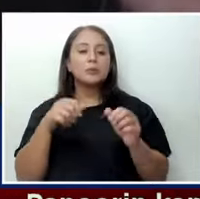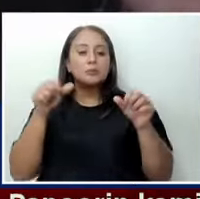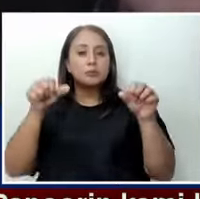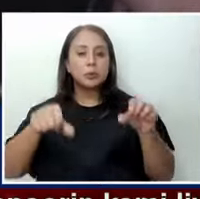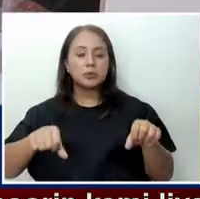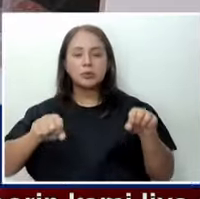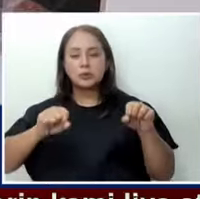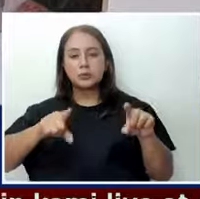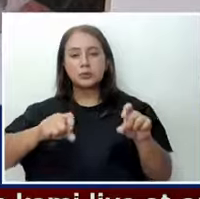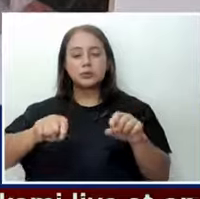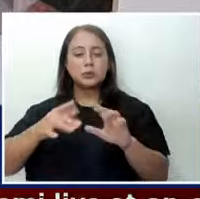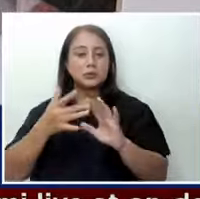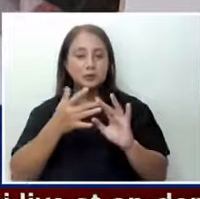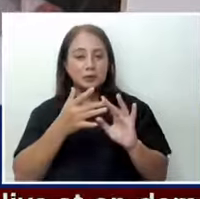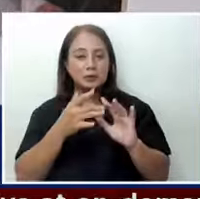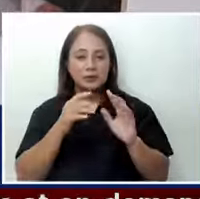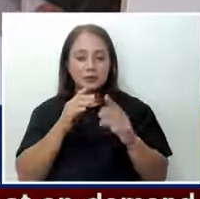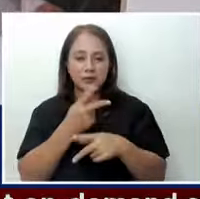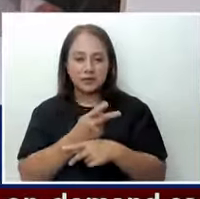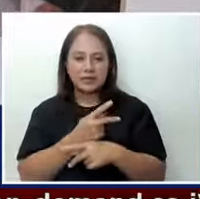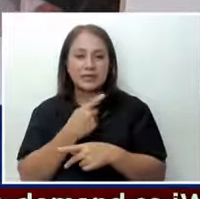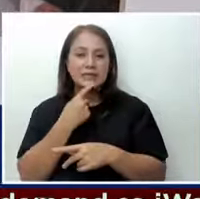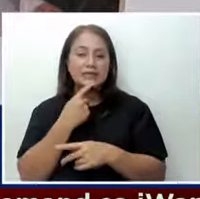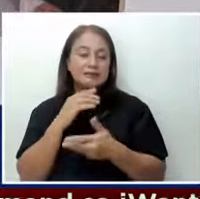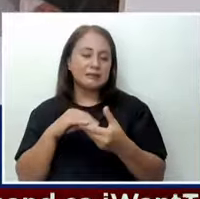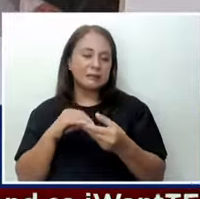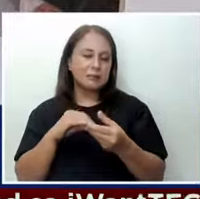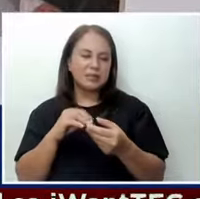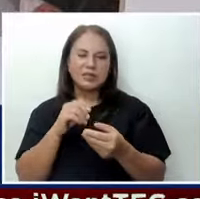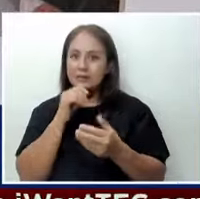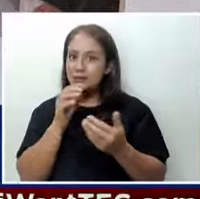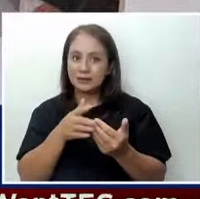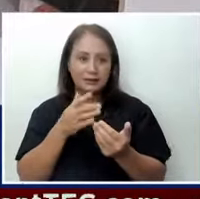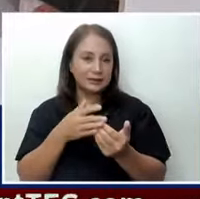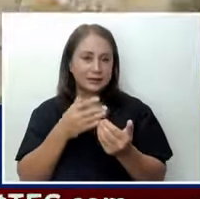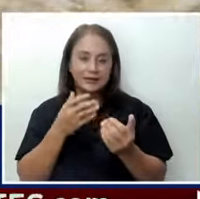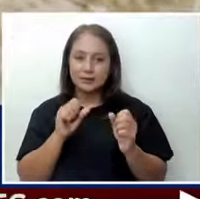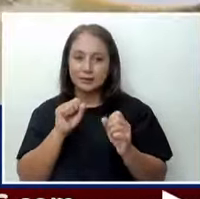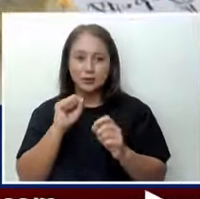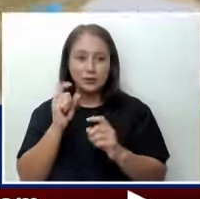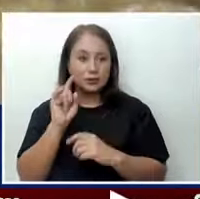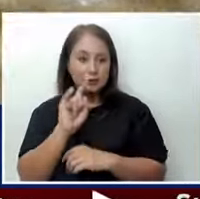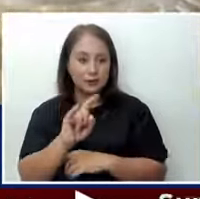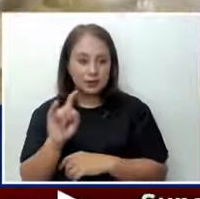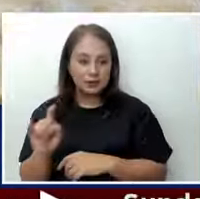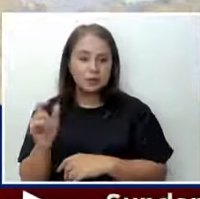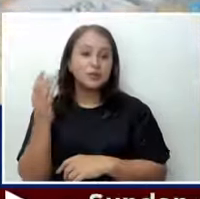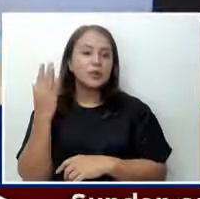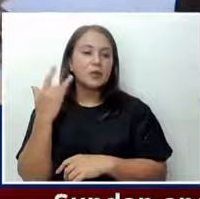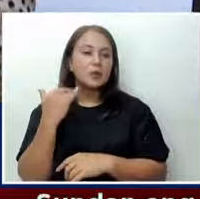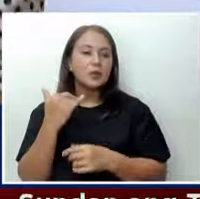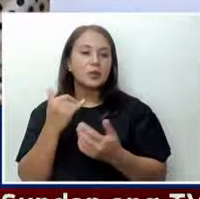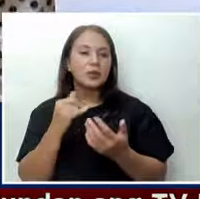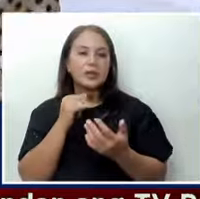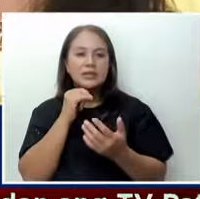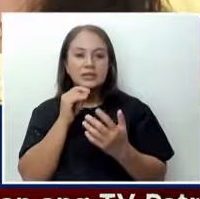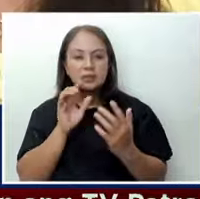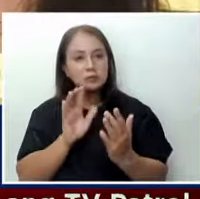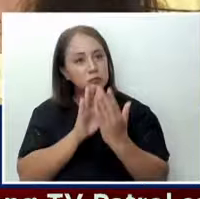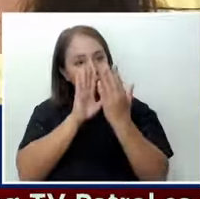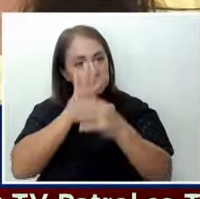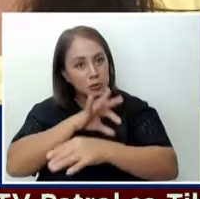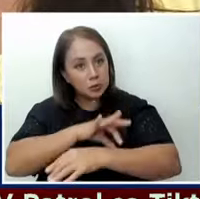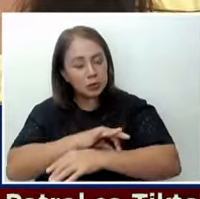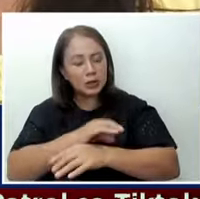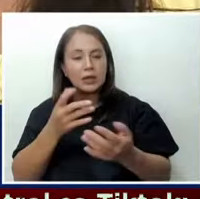mga produkto. Kwento ni Charlene, hindi madaling magbenta sa social media, lalo na't hindi kaharap ang customer.